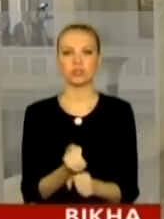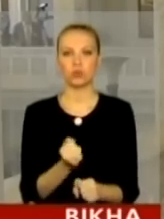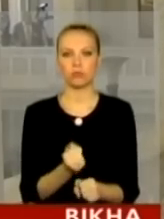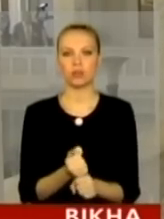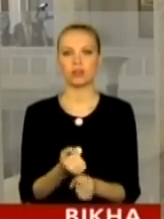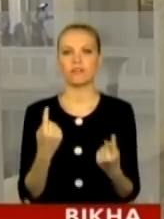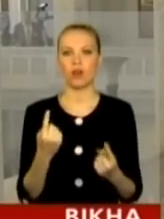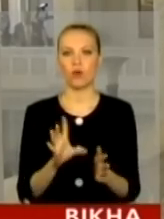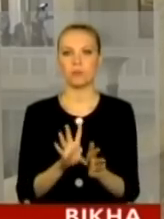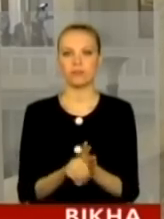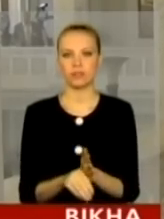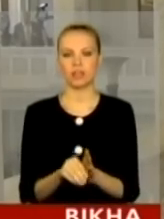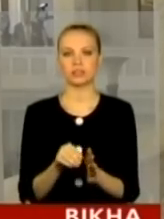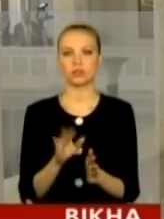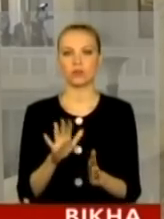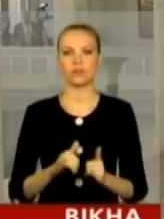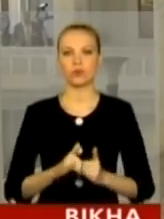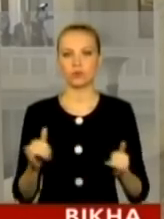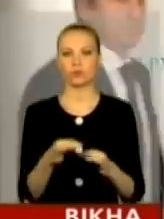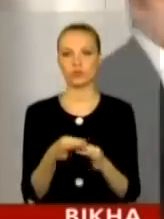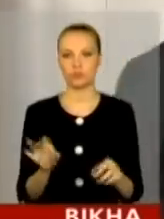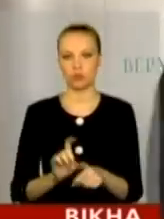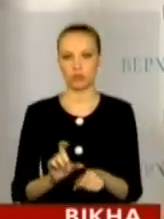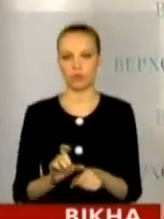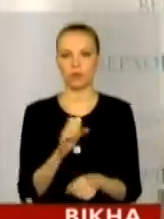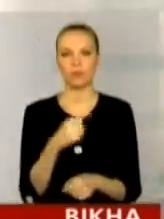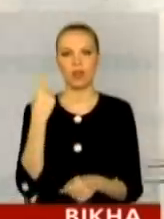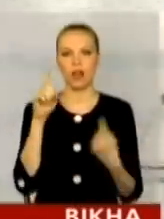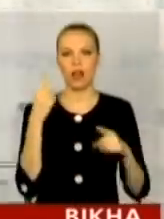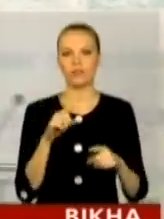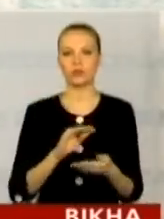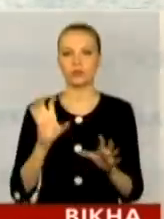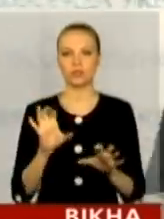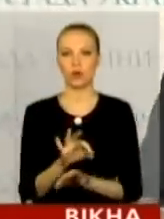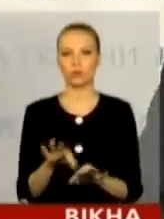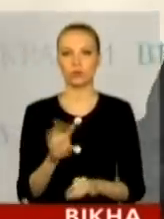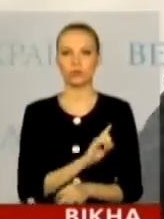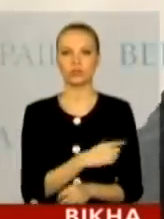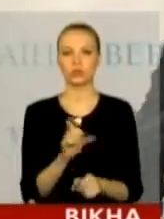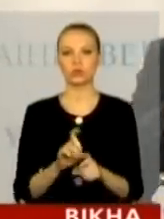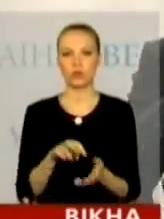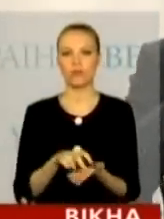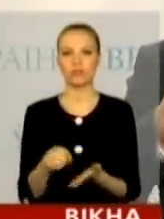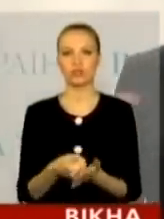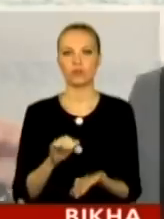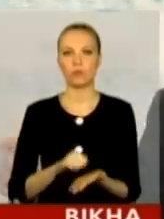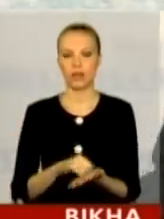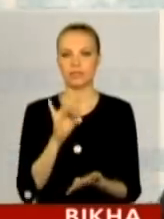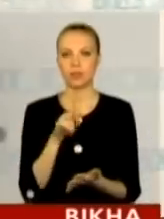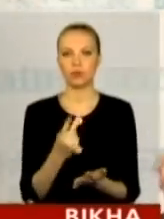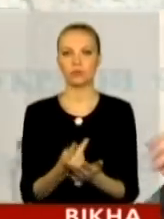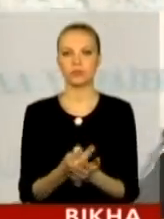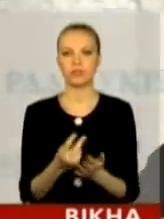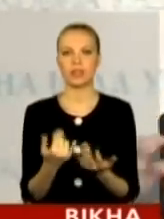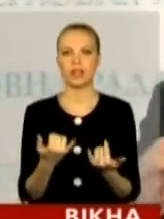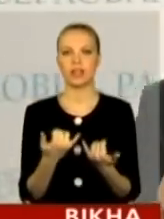вагомий внесок у вклад розвитку Свободи словавтор за проекту про Силу слова вийшов до преси і продемонстрував